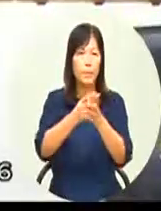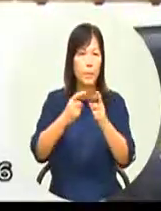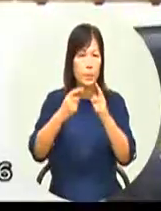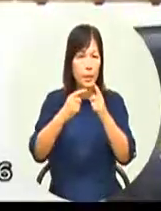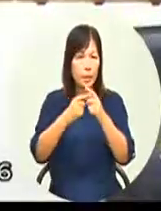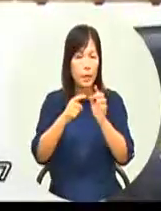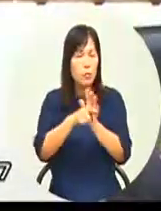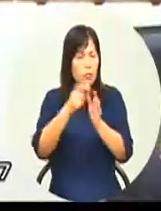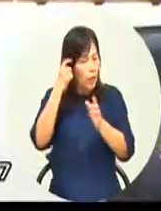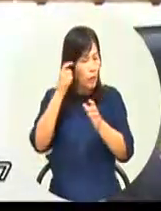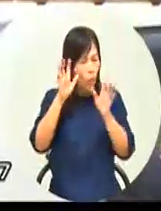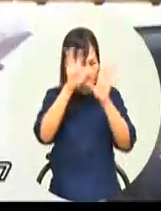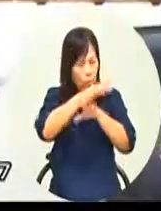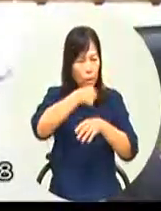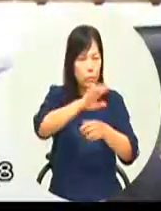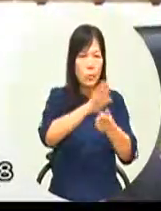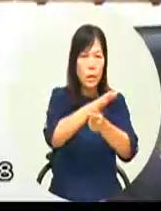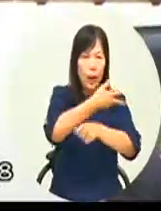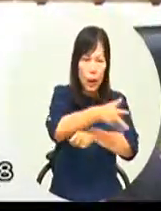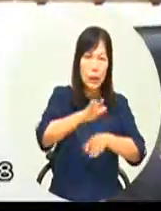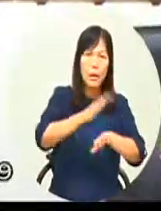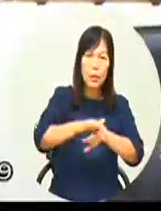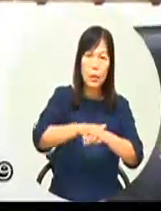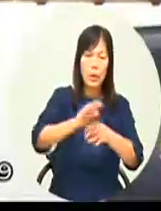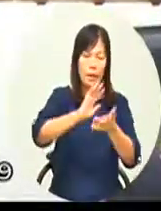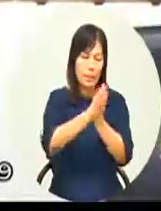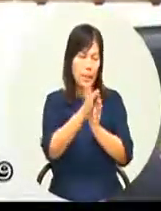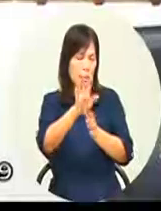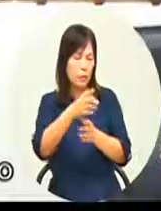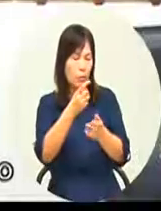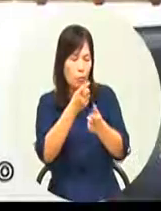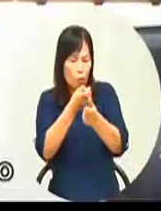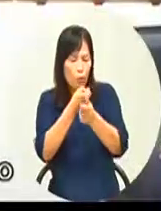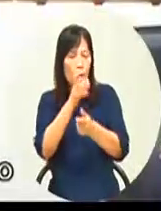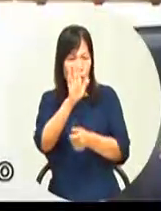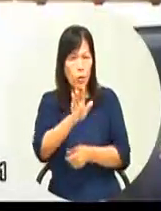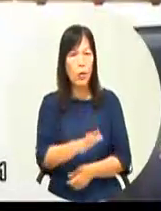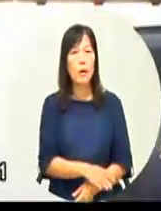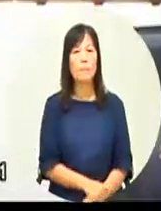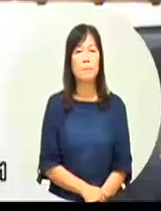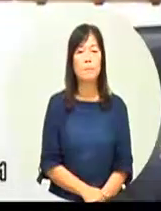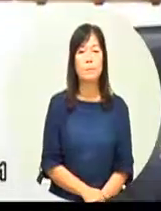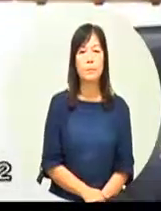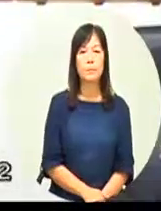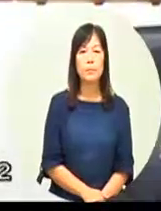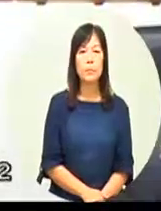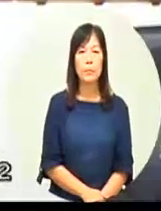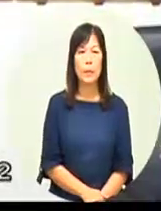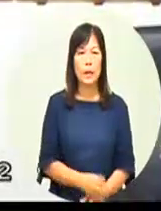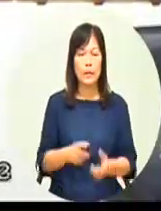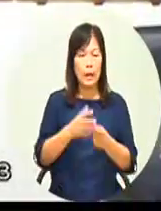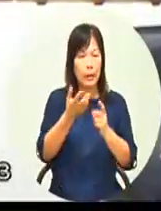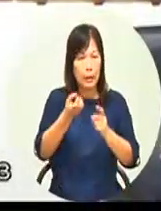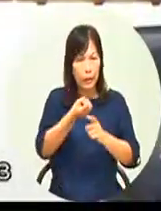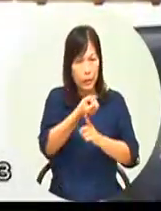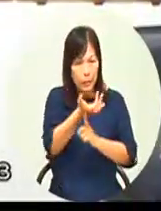上都会去爱河，所以说它就变成一个亮点，一个观光景点。而且我们莲池潭又在那个捷运